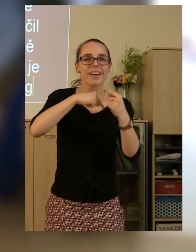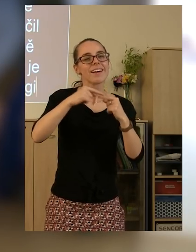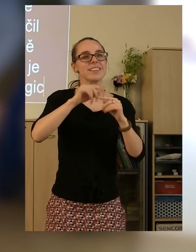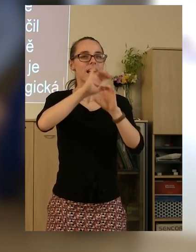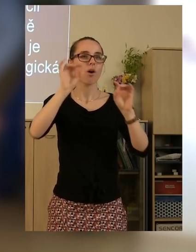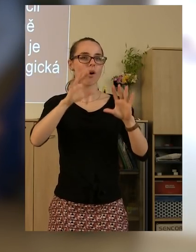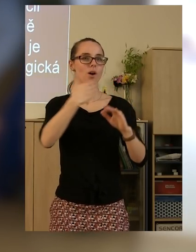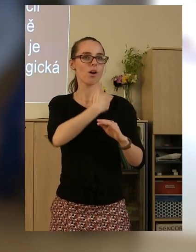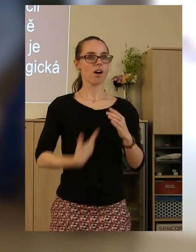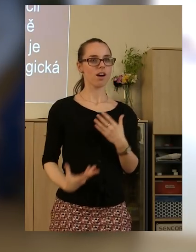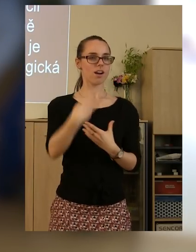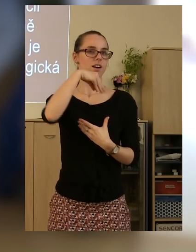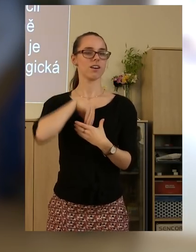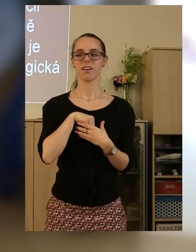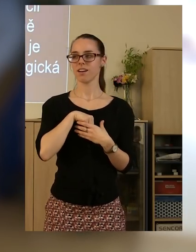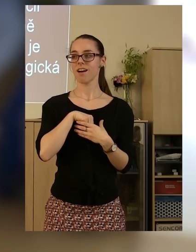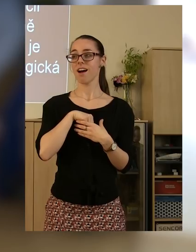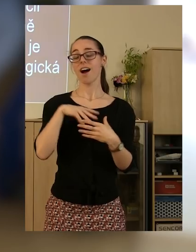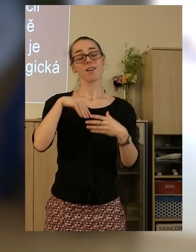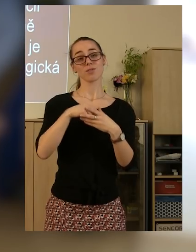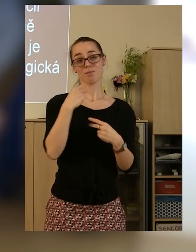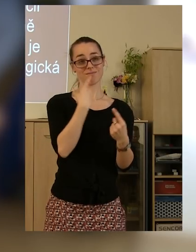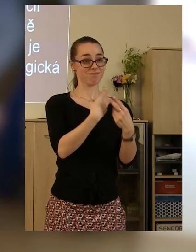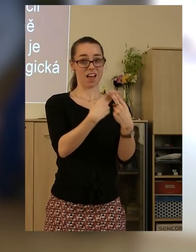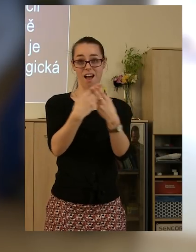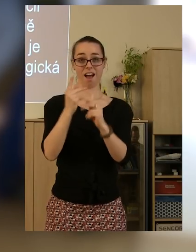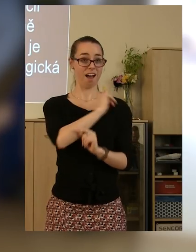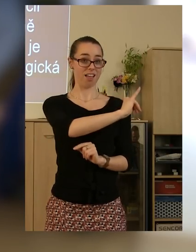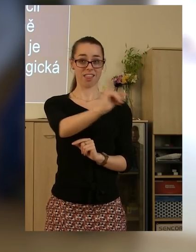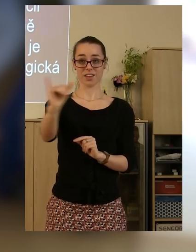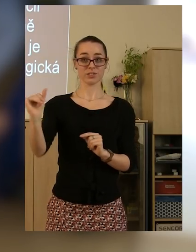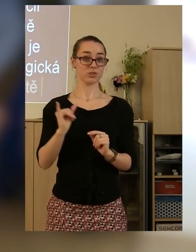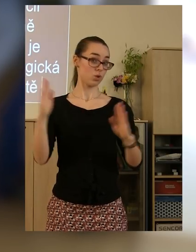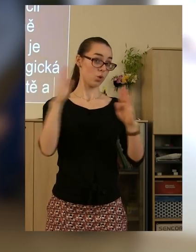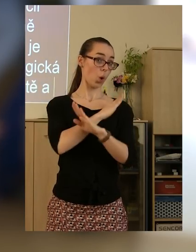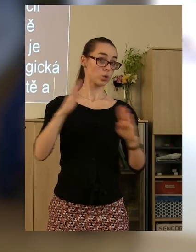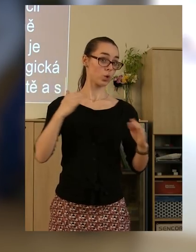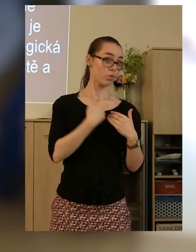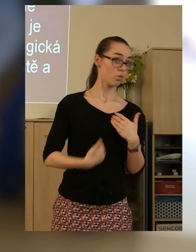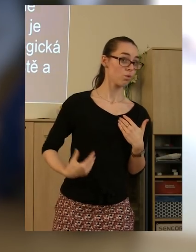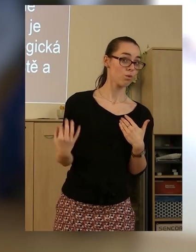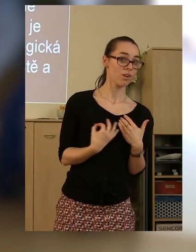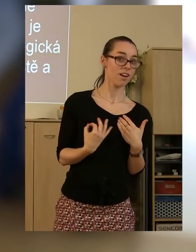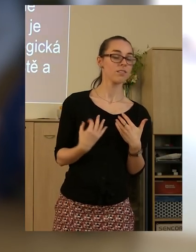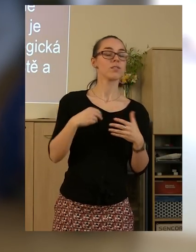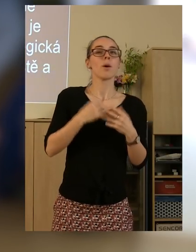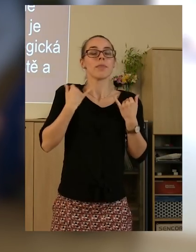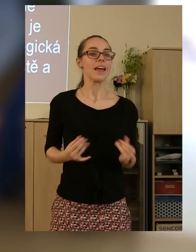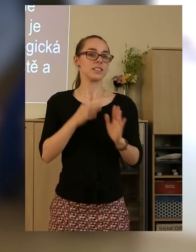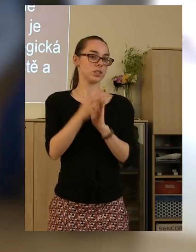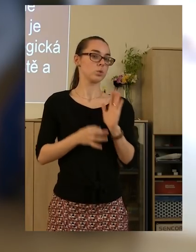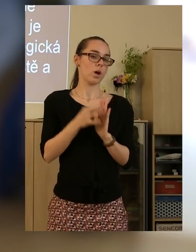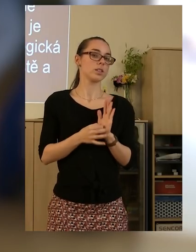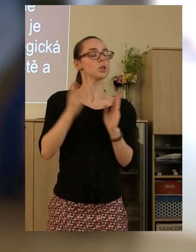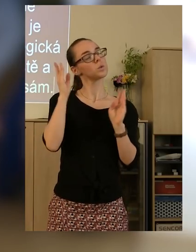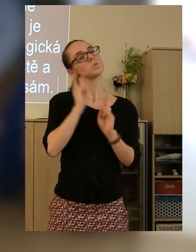prostě. Jo, a s tím, ať se každý vypořádá sám. Jo, s tím, že je uprostřed nějakého mystéria. Můžu se vzdát